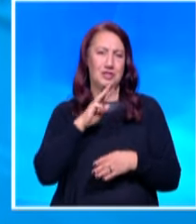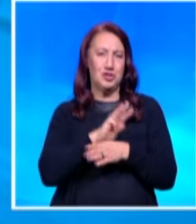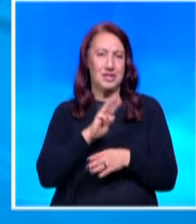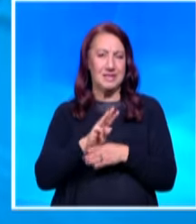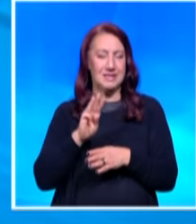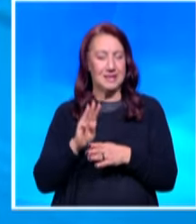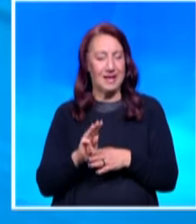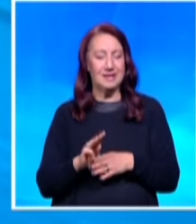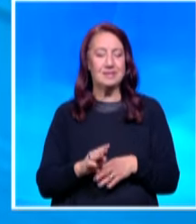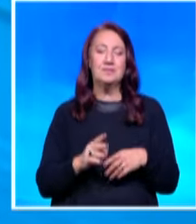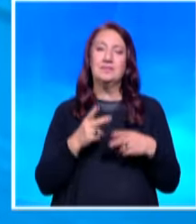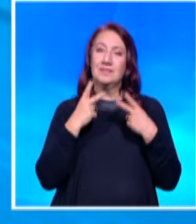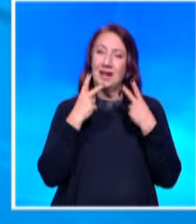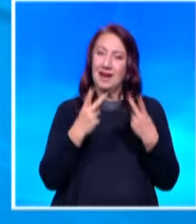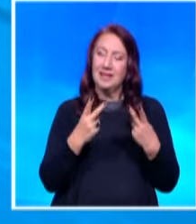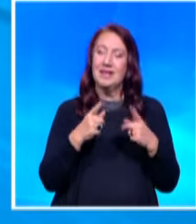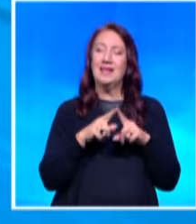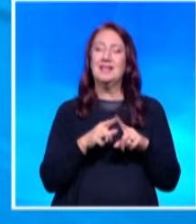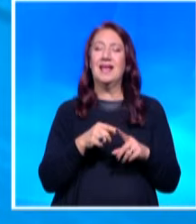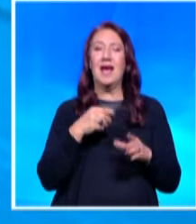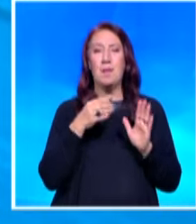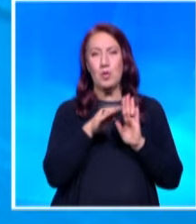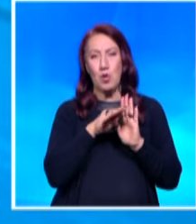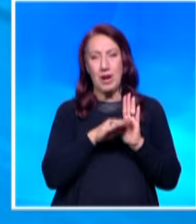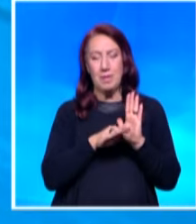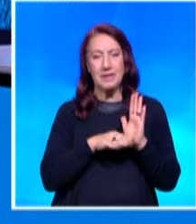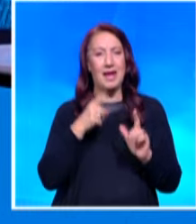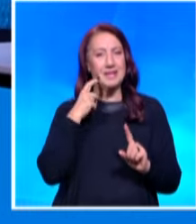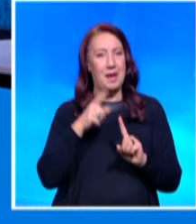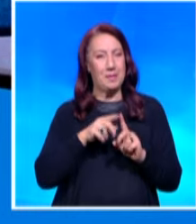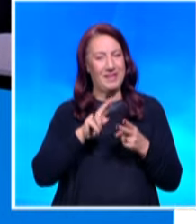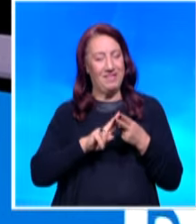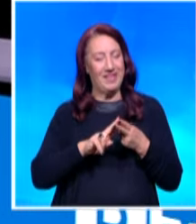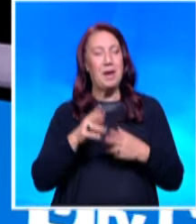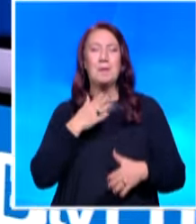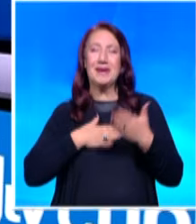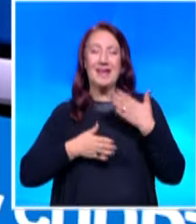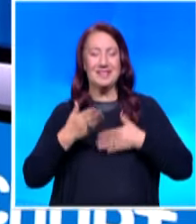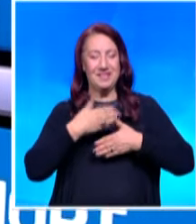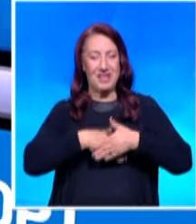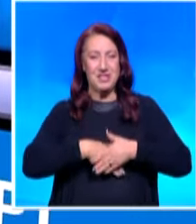предаването Защо, господин министър, и горещите теми в социалната политика. От нас приятна вечер!